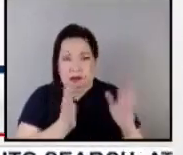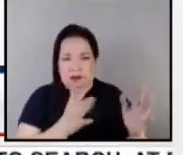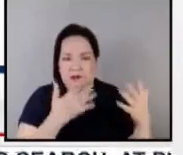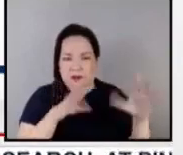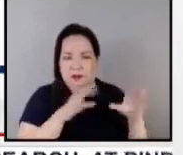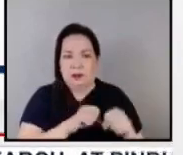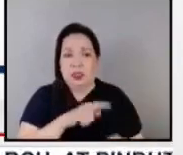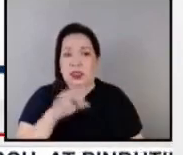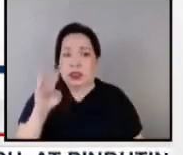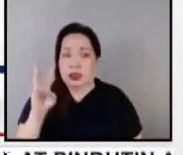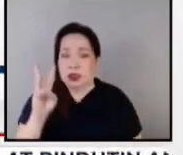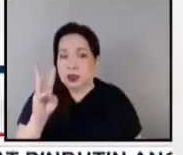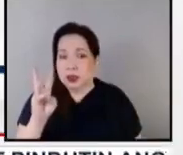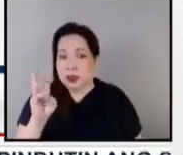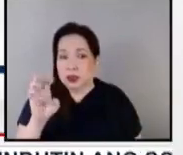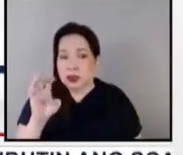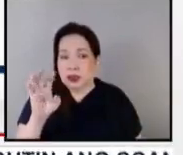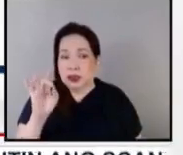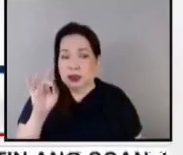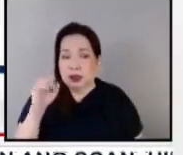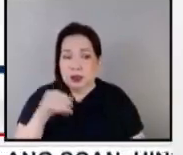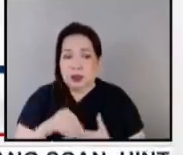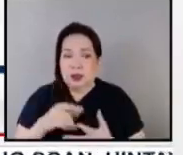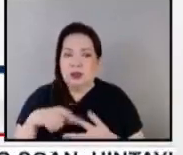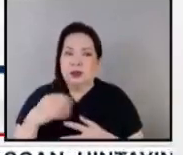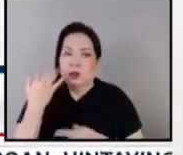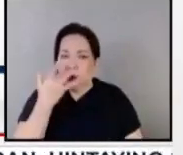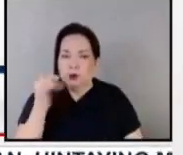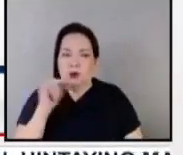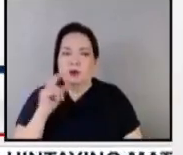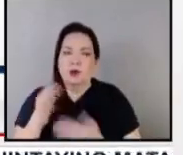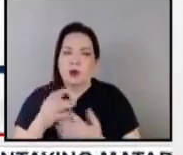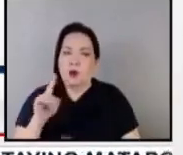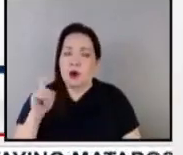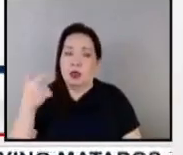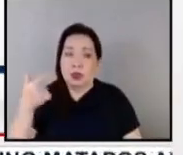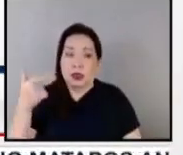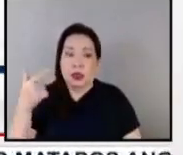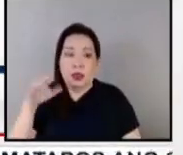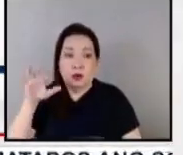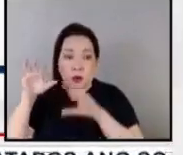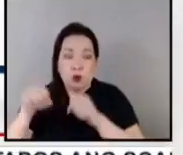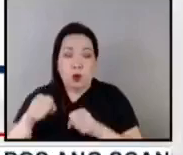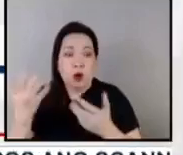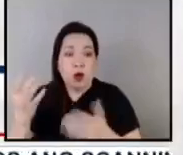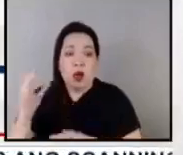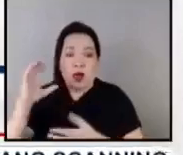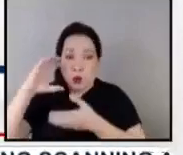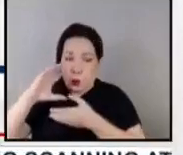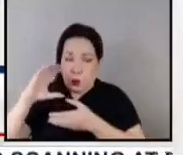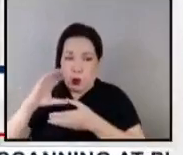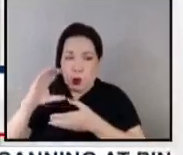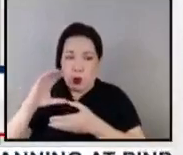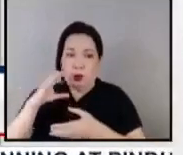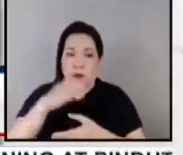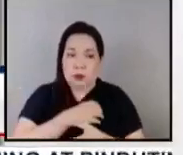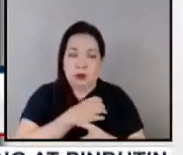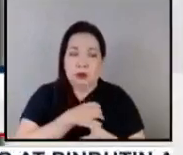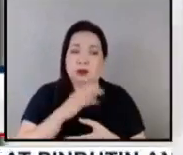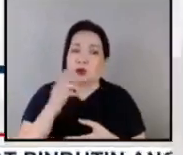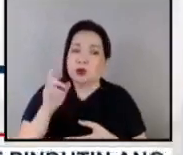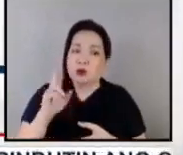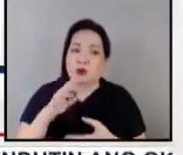hinihinalang shabu na tumitimbang ng 100 grams ang nasamsam ng Caloocan Police sa ginawa nilang anti-illegal